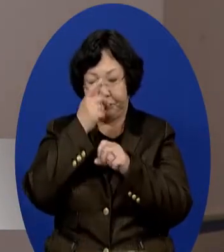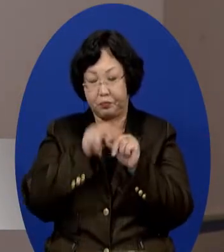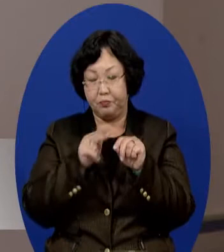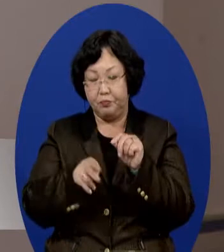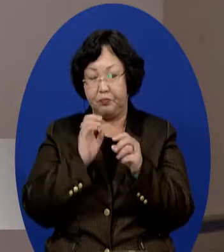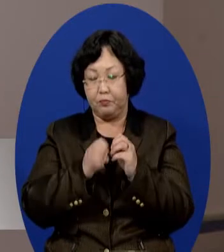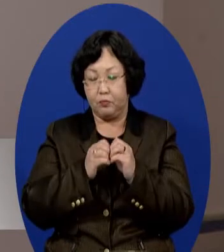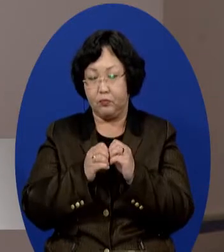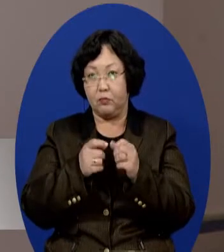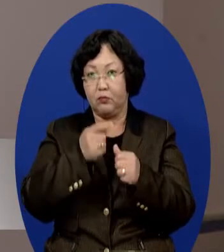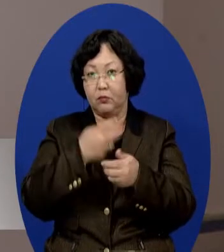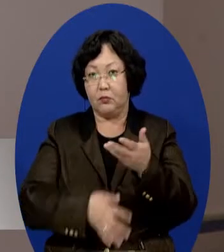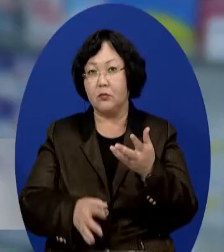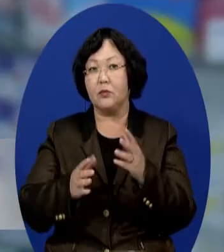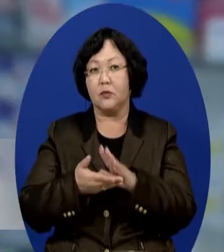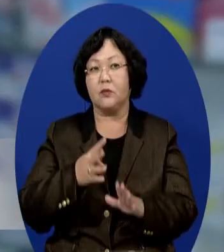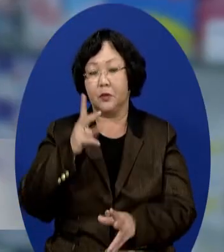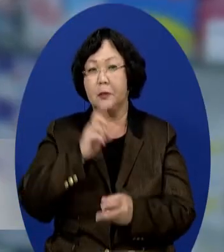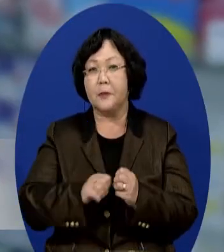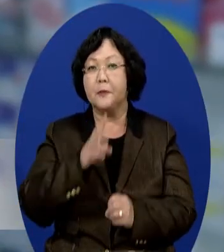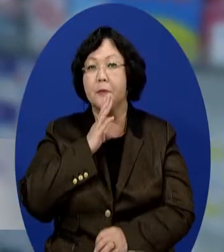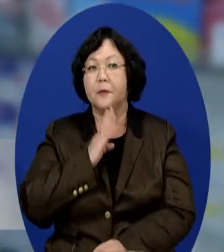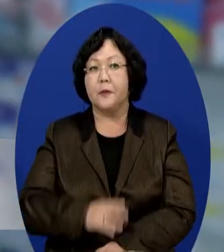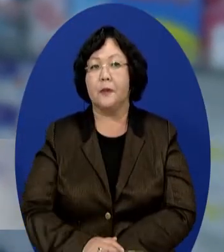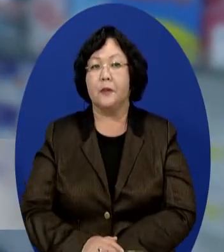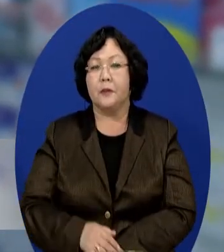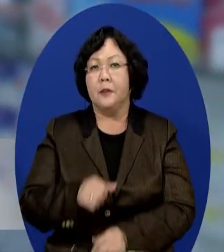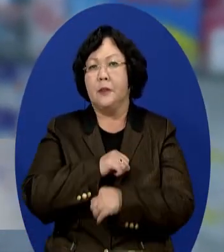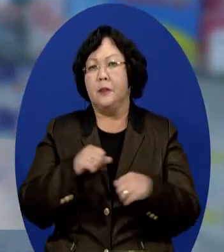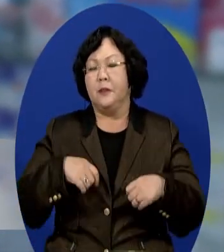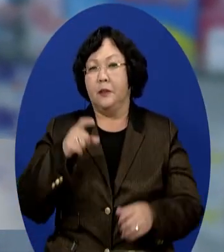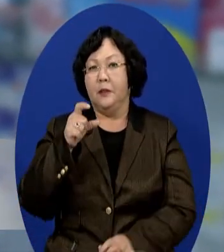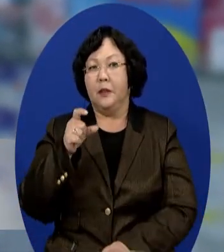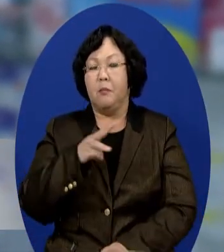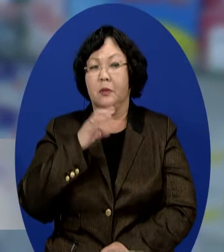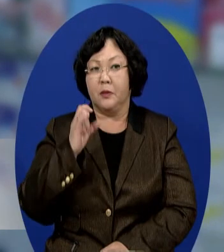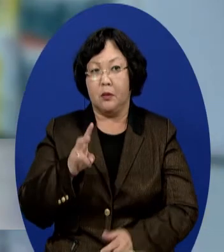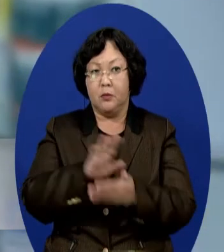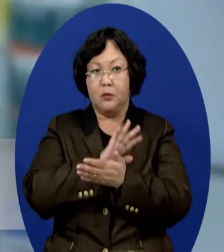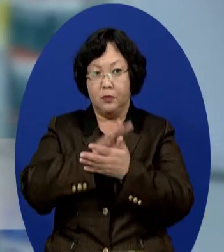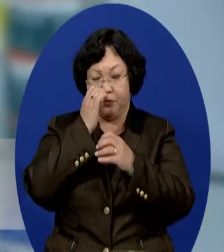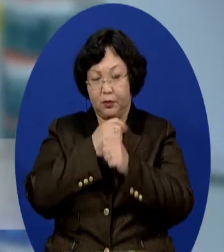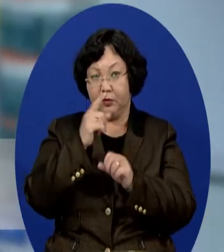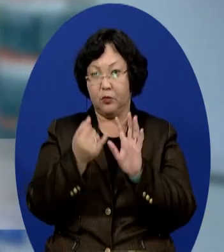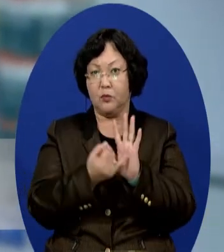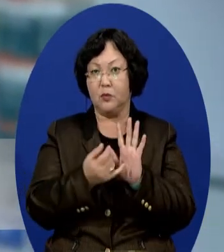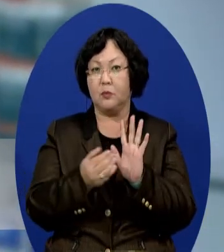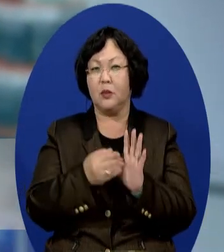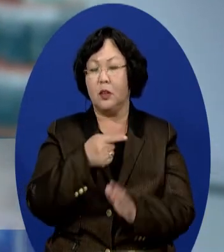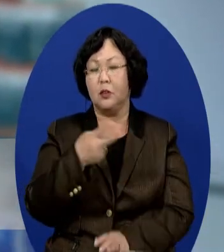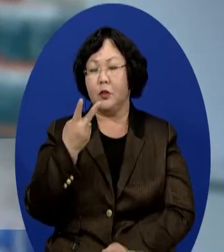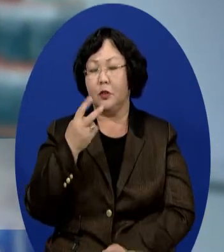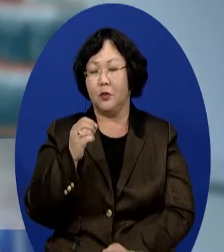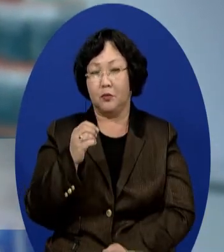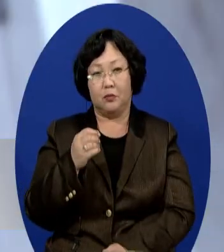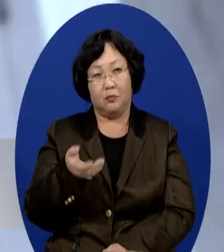энэ чагсаалтаа шинжилээд явна. Иргэд эмийн сангийн түргэвчлсэн тестийг 16-аас 20 гаруй мянган төгрөгөөр худалдаа авч байгаагаа